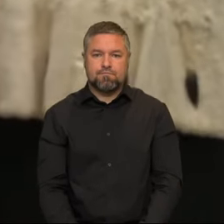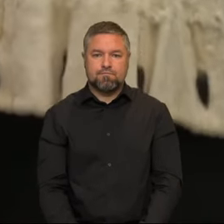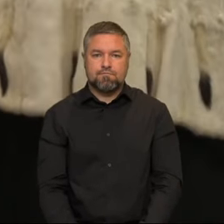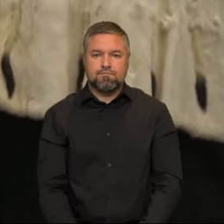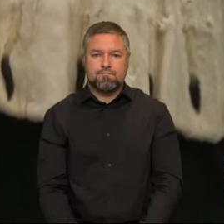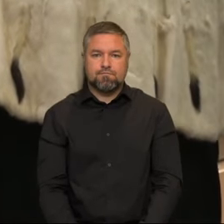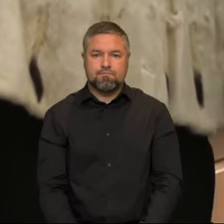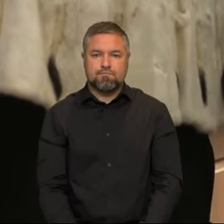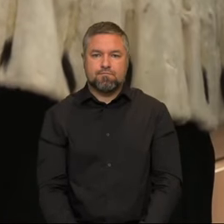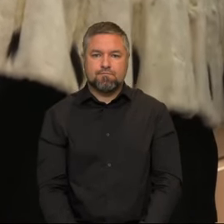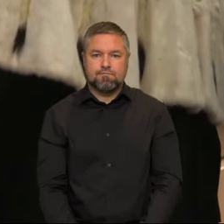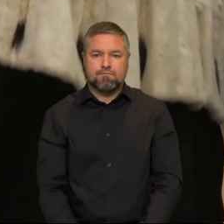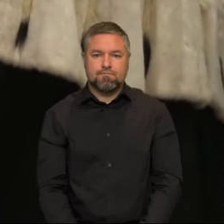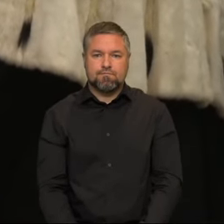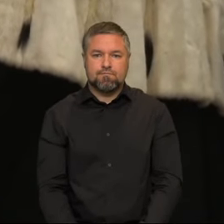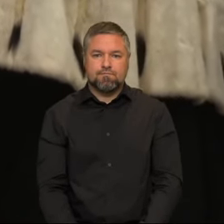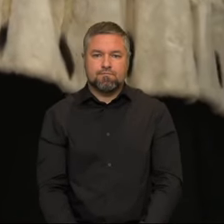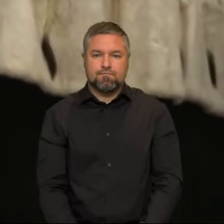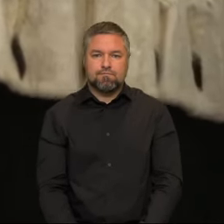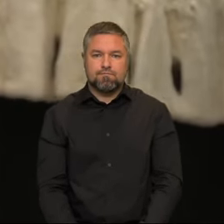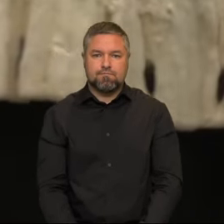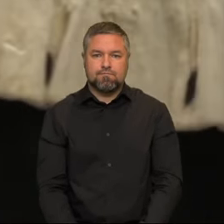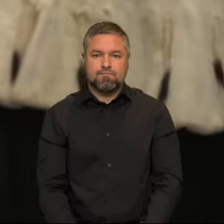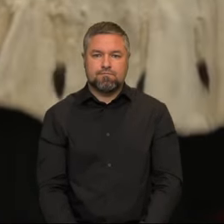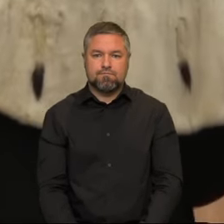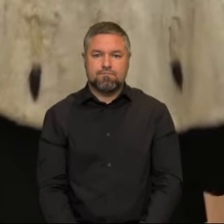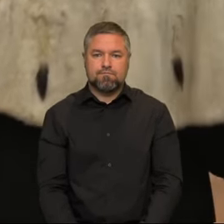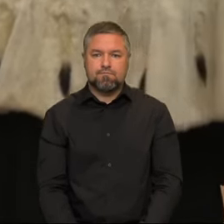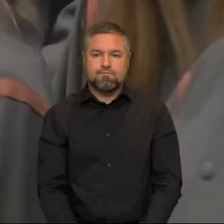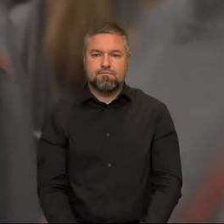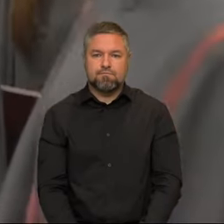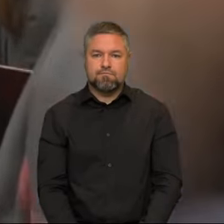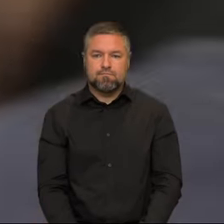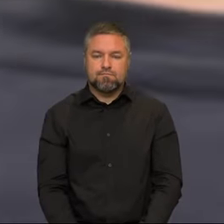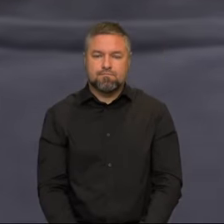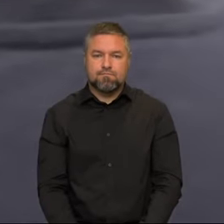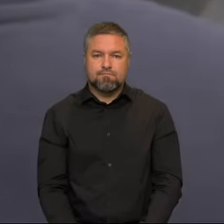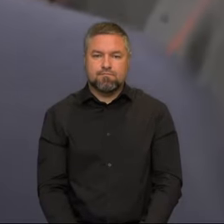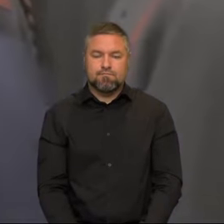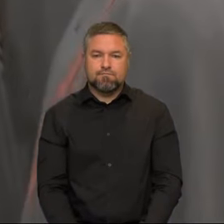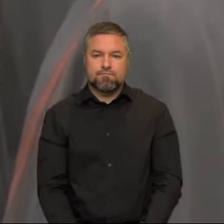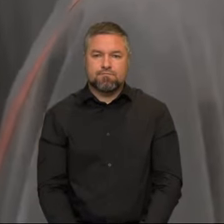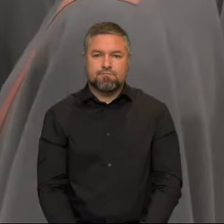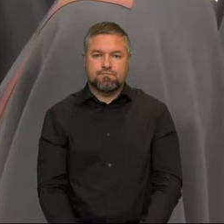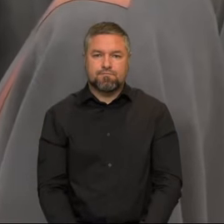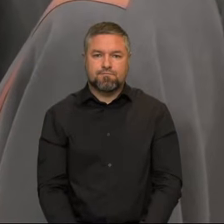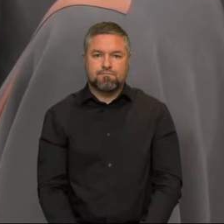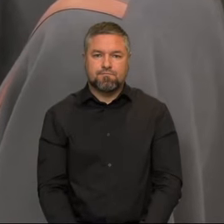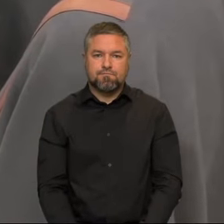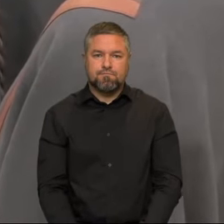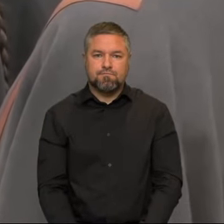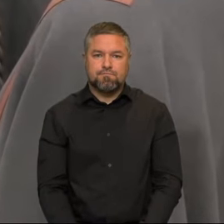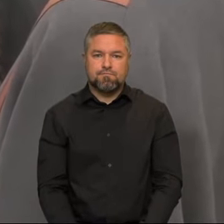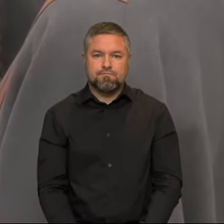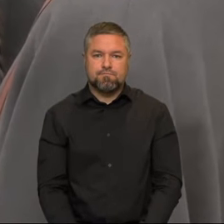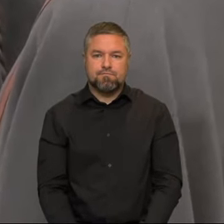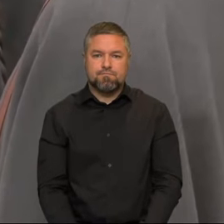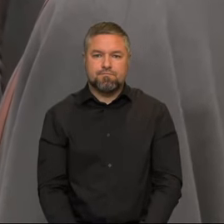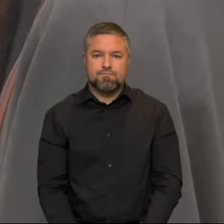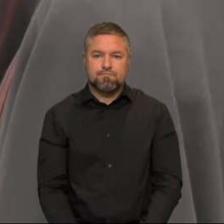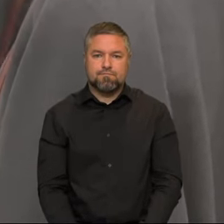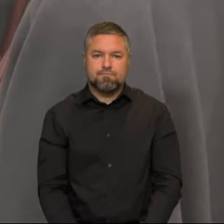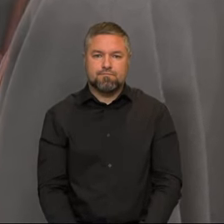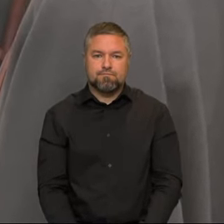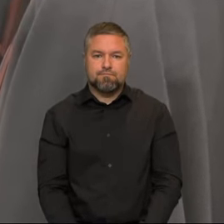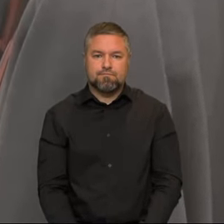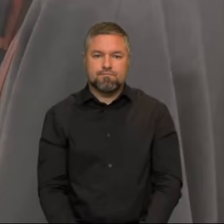Lasowska. Gratuluję pani, że jest pani studentką Politechniki Łódzkiej. Pan Maciej Żywa. Gratuluję panu, że jest pan studentem Politechniki Łódzkiej.